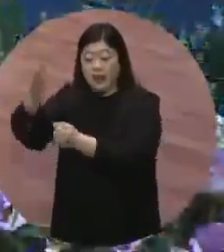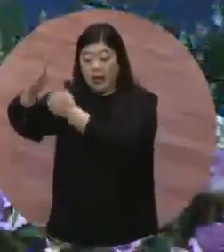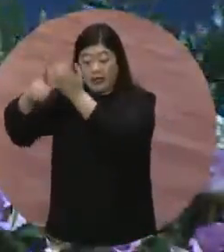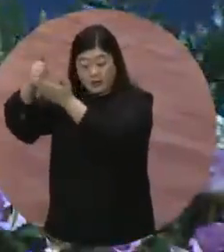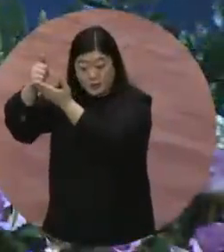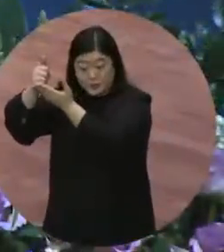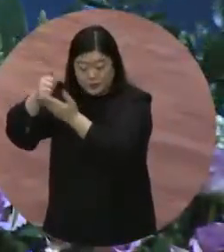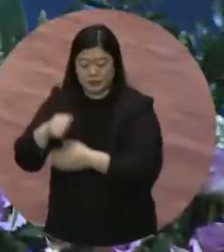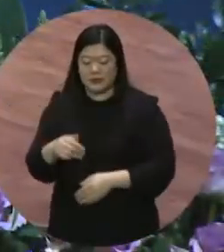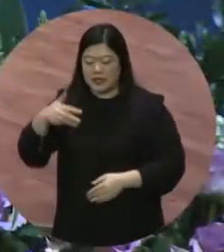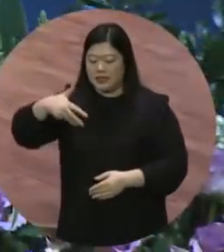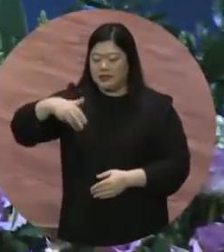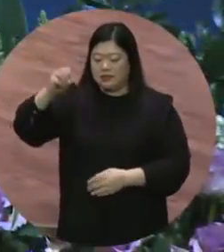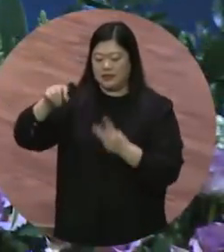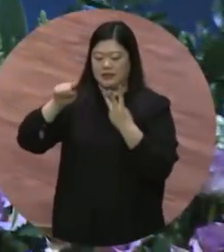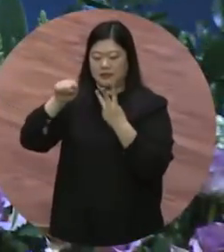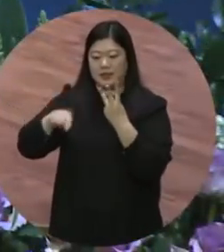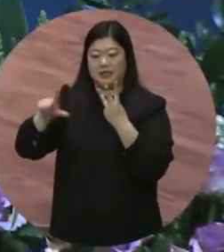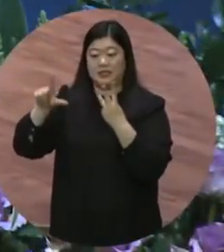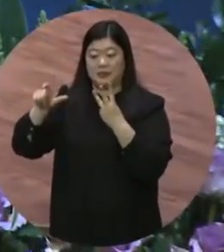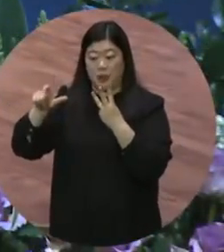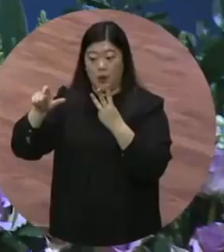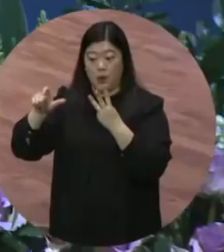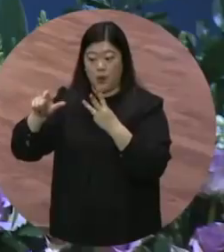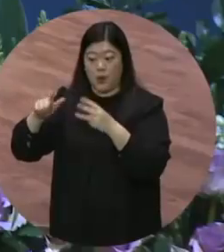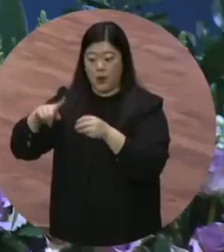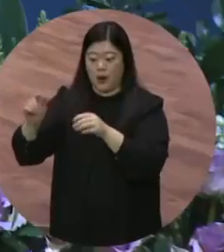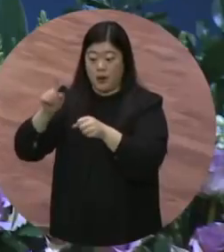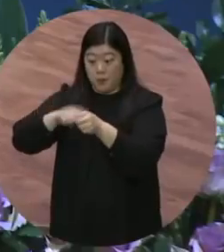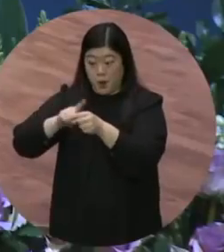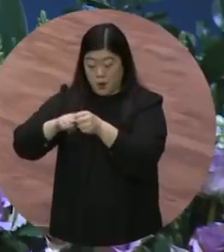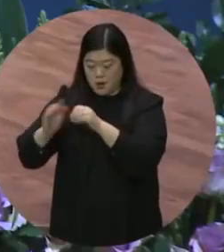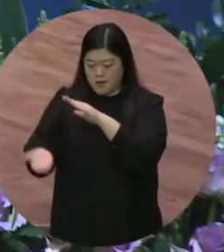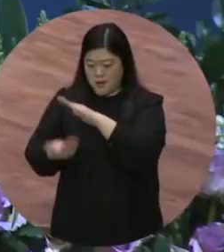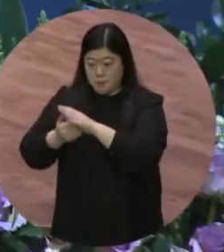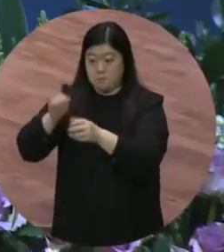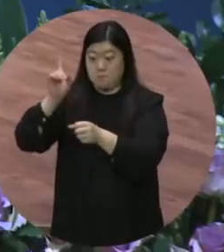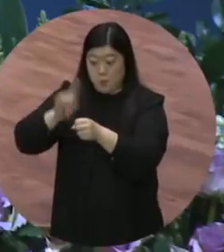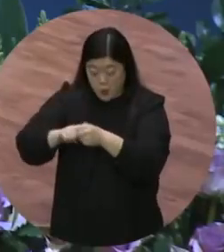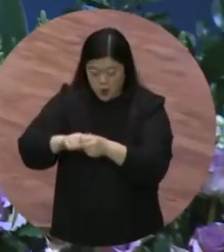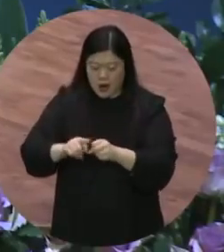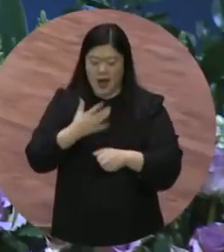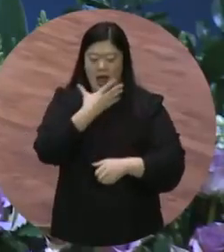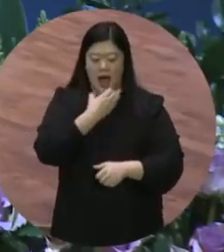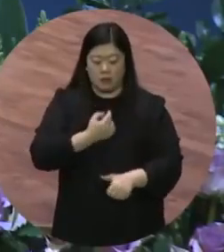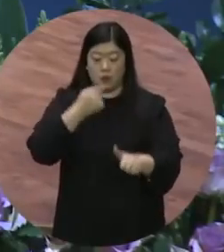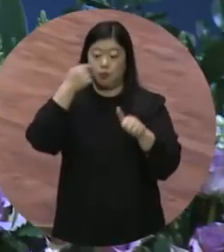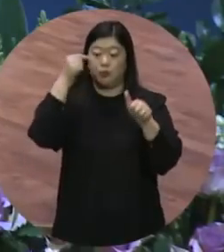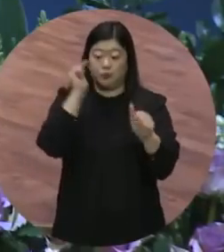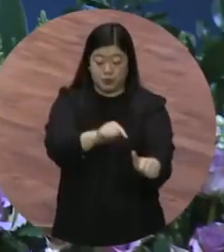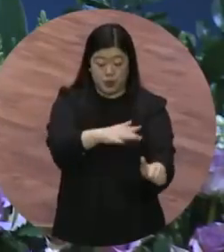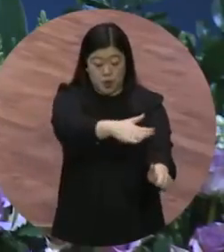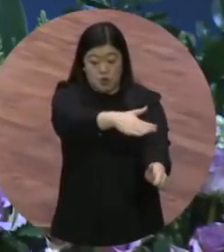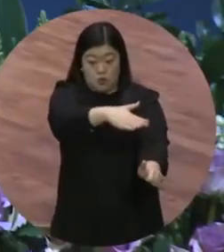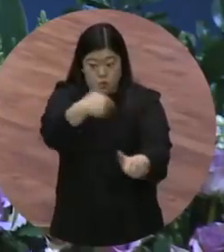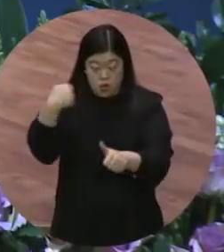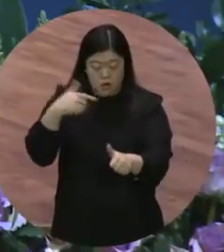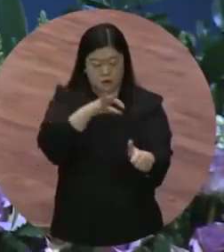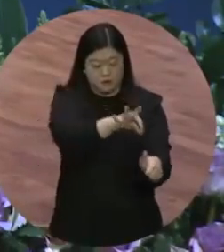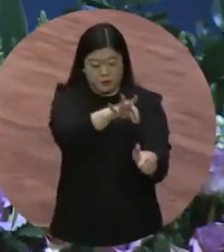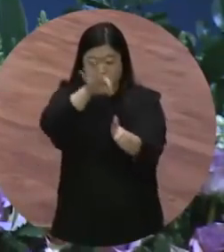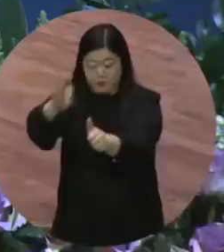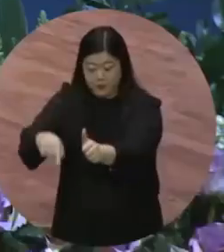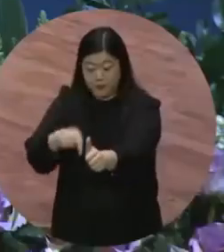15절의 언약을 성취하는 새로운 미션을 향해 가나안 땅으로 출발하라고 명령하면서 놀란 말씀을 주십니다. 하나님 아브라함에게